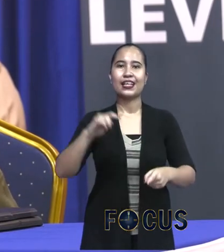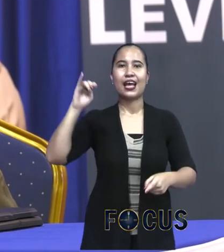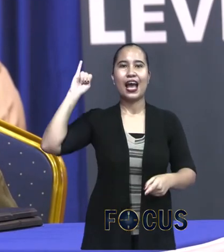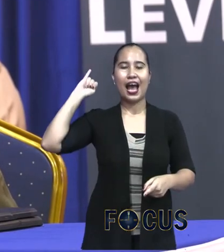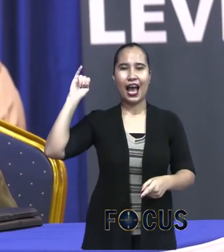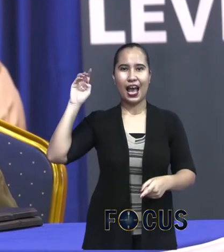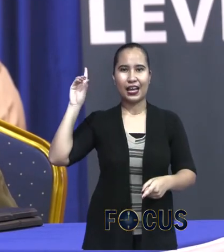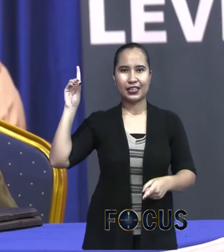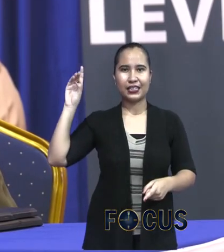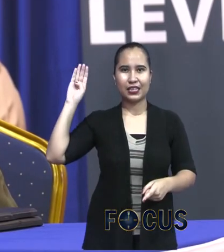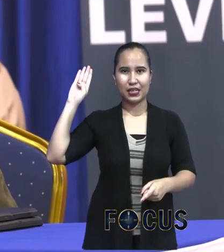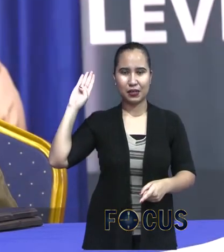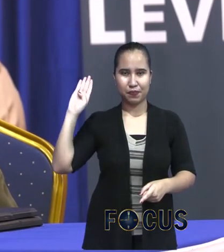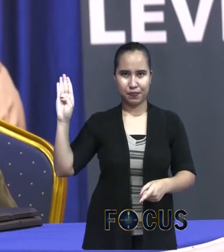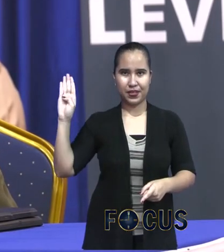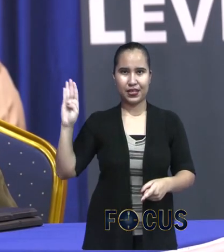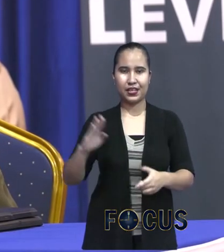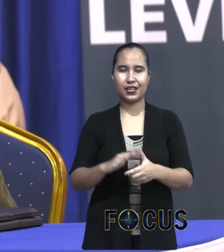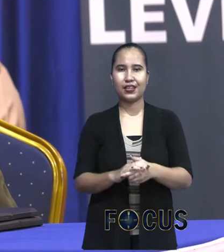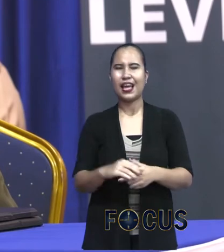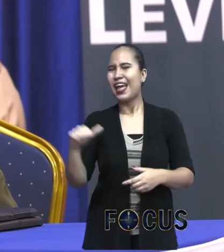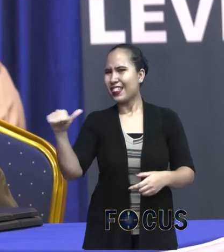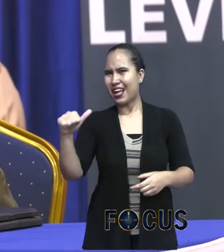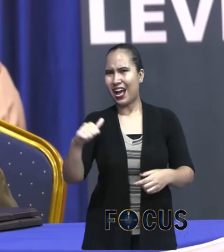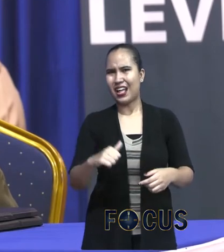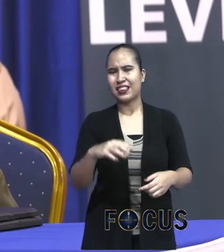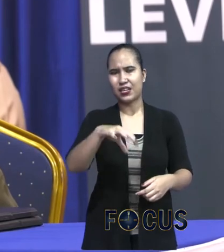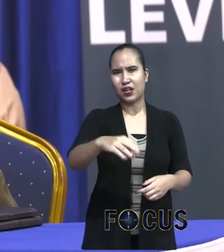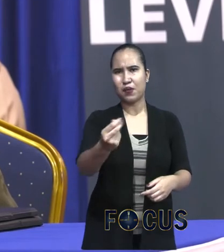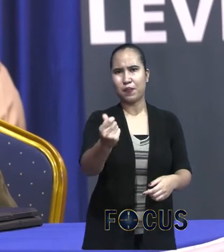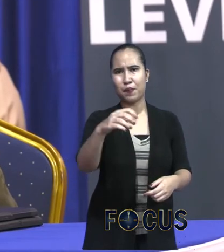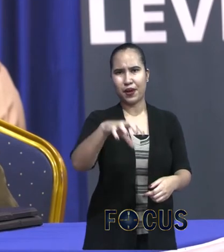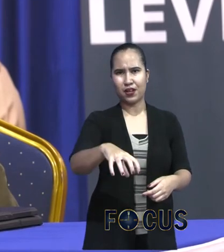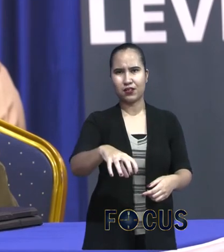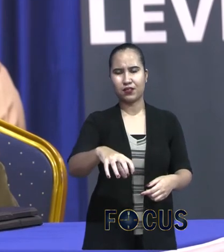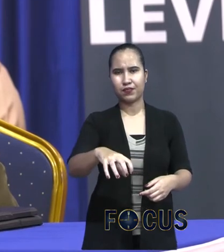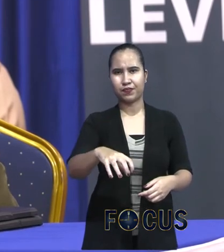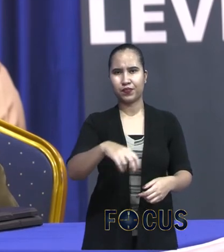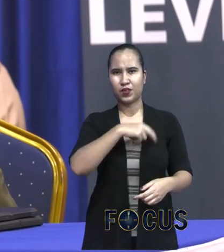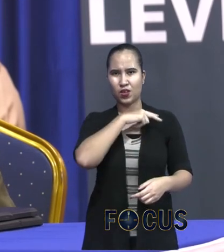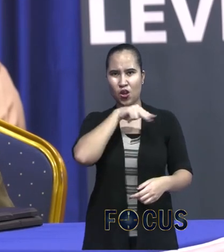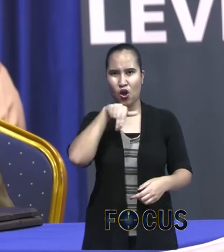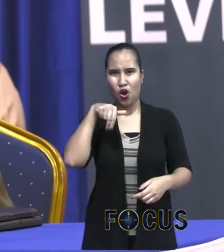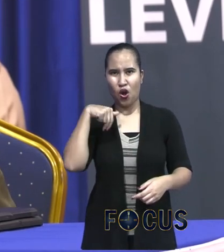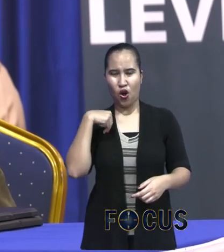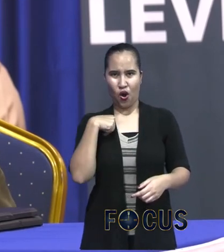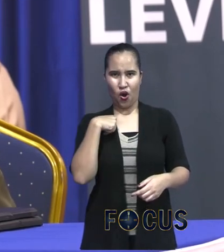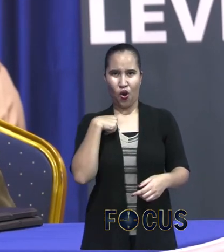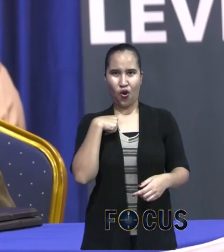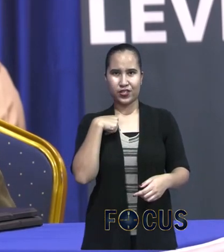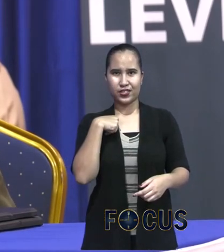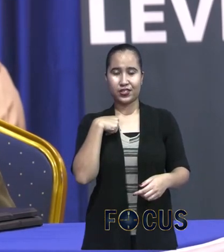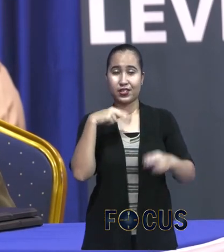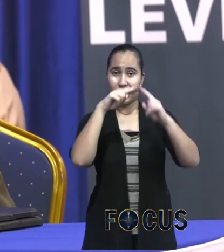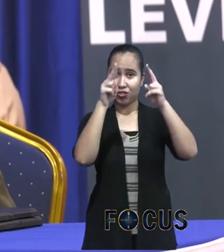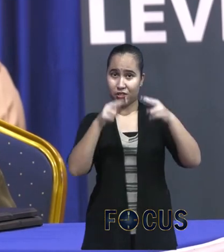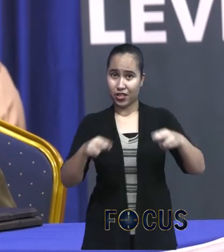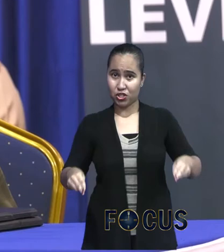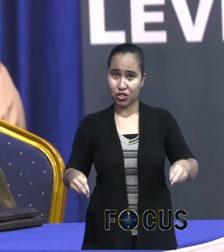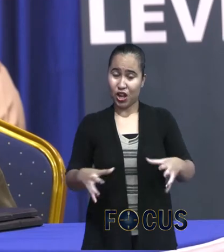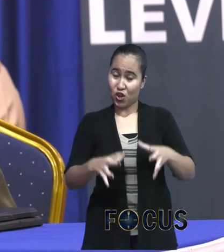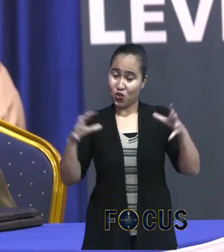de CDB, Islamic Development Bank, OFID, al onze internationale multilaterale partners om ons te